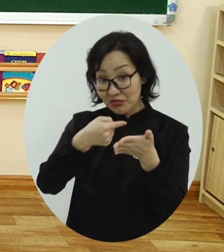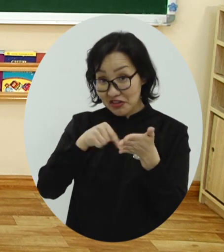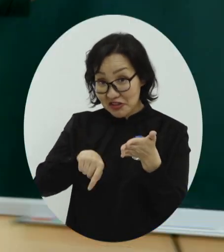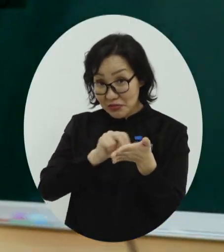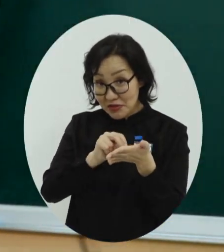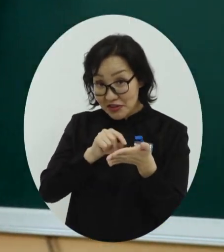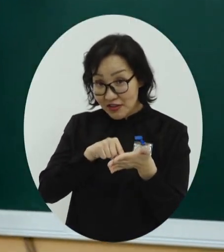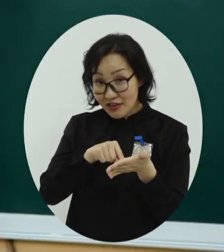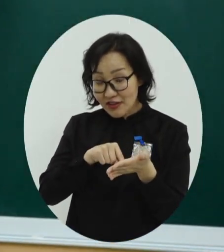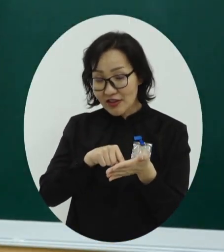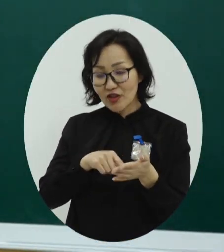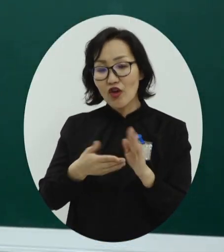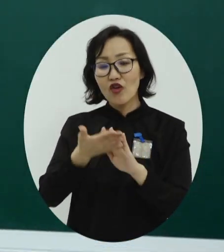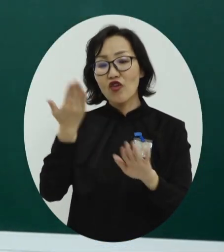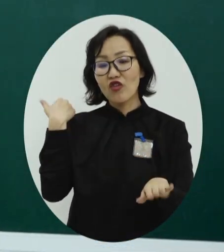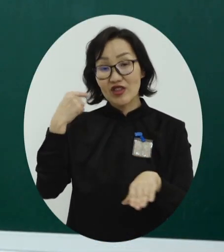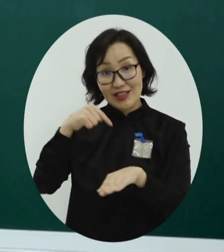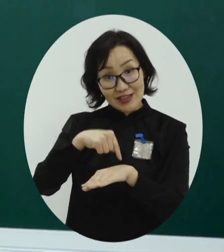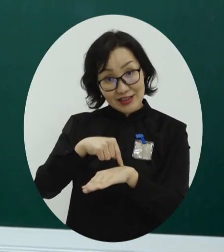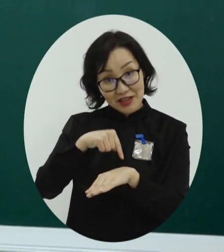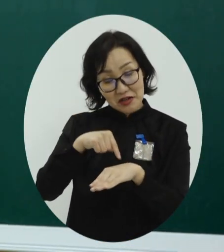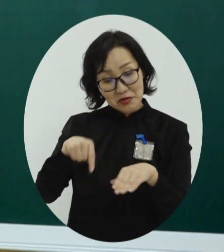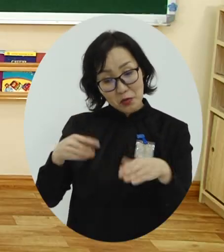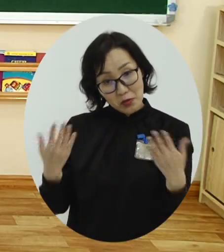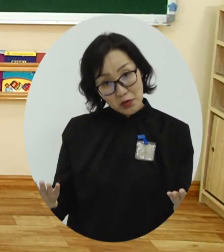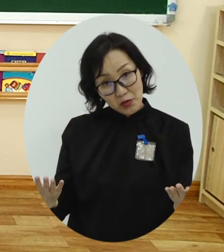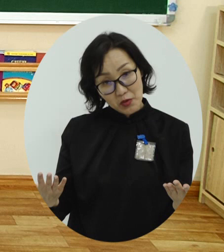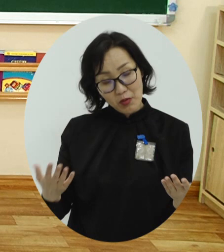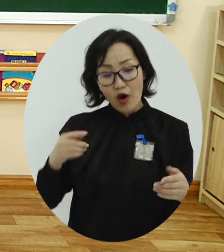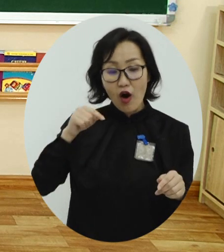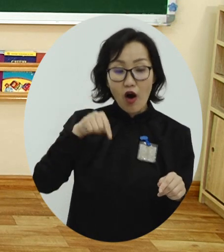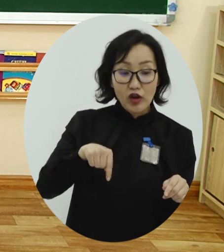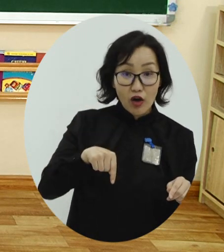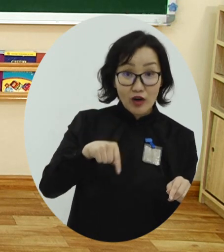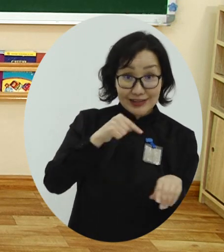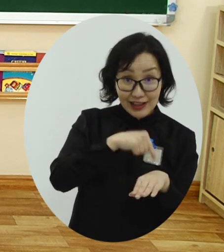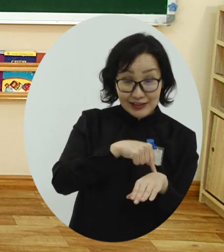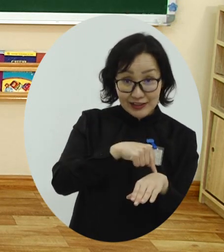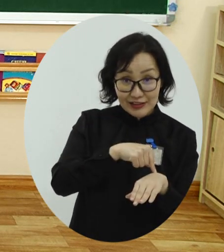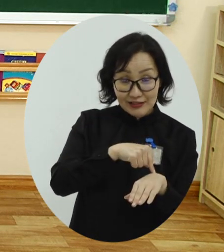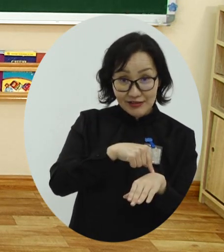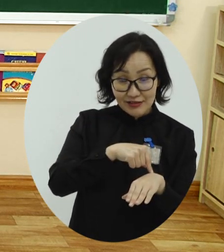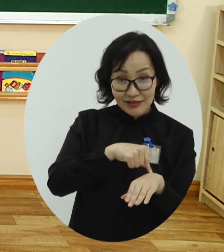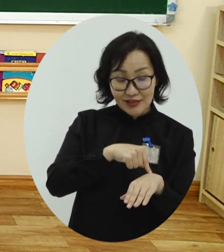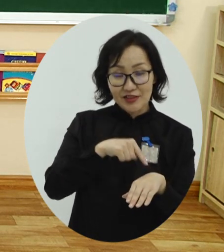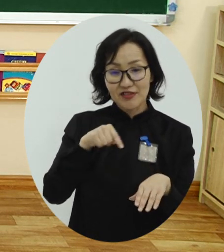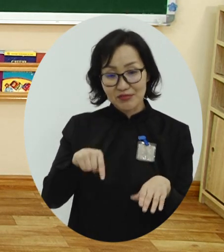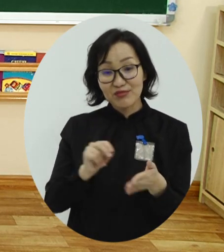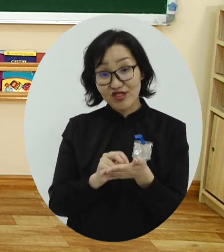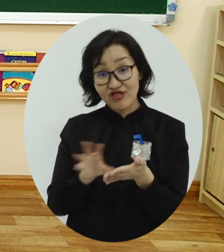бичихтэй өнгөрсөн цагт буюу одоо цагт бичих нь байна.